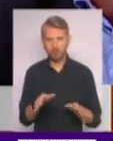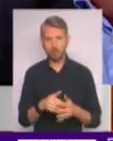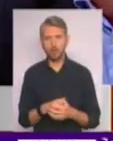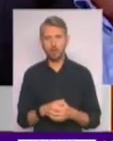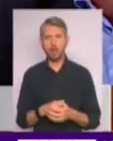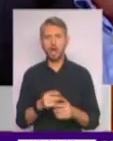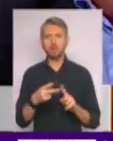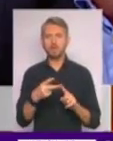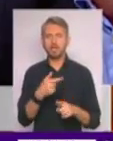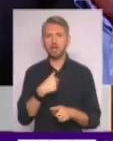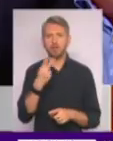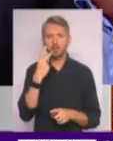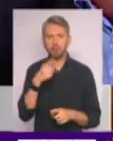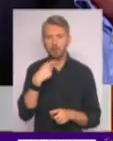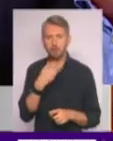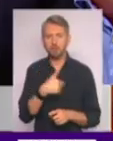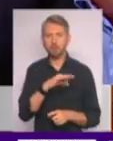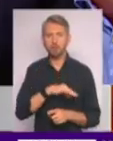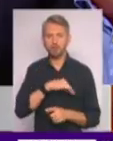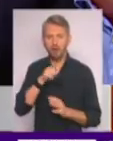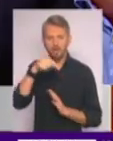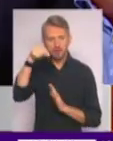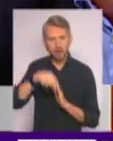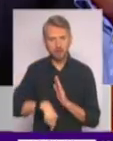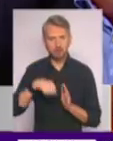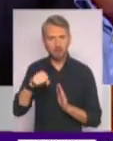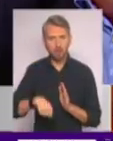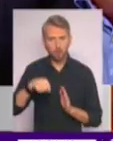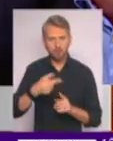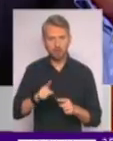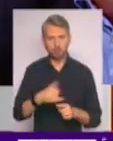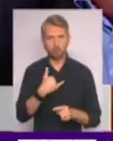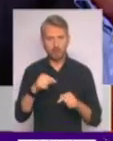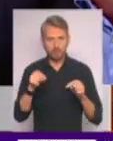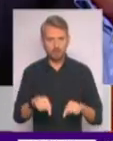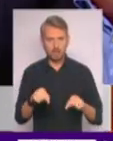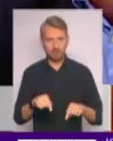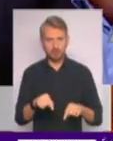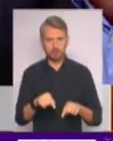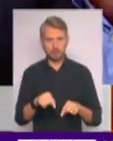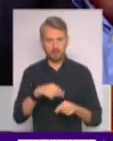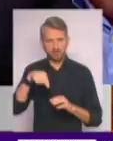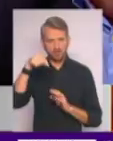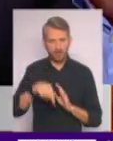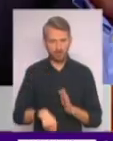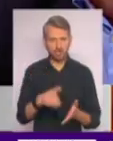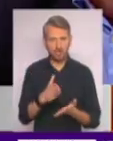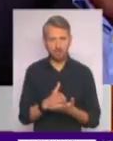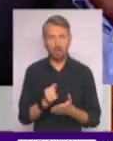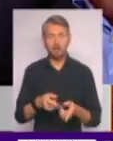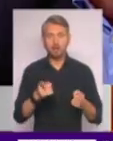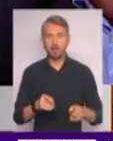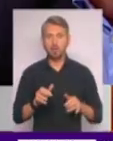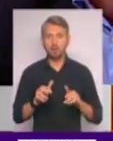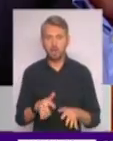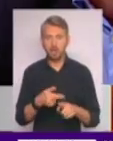все время говорят, что мы пользуемся артезианскими колодцами, которые здесь у нас, ну, скважины пробурены. А на самом деле